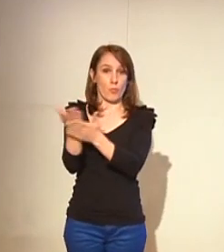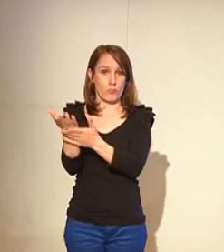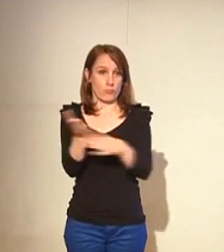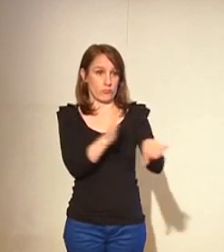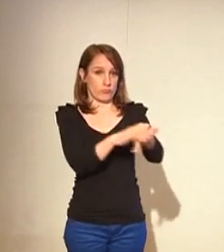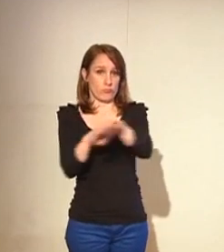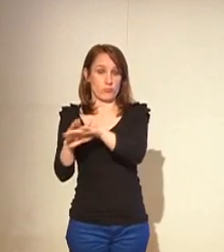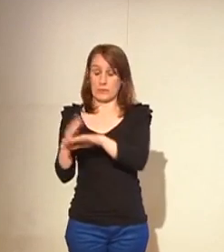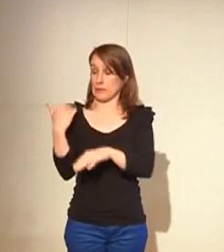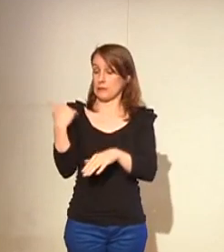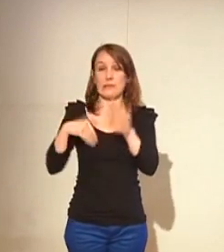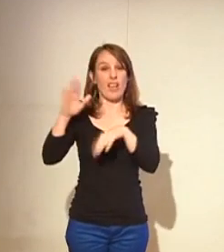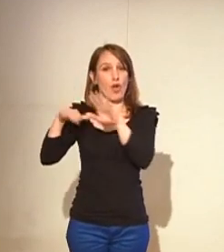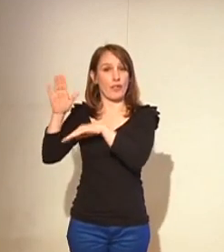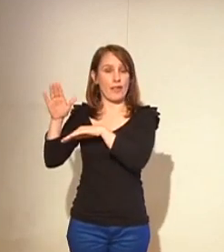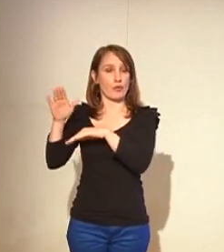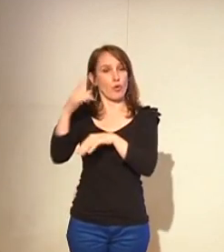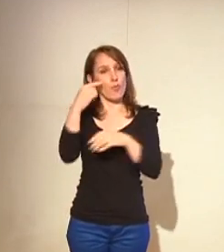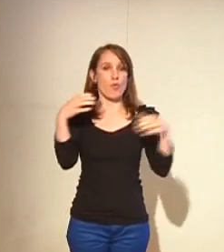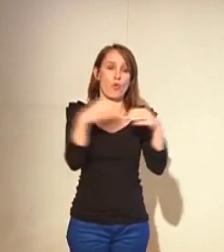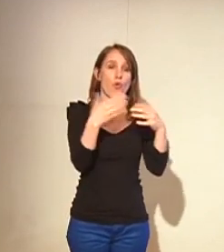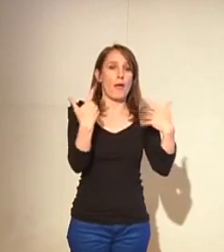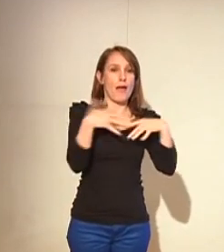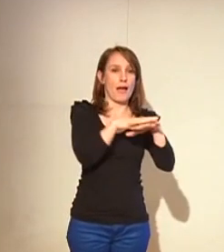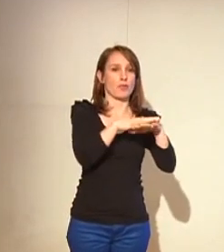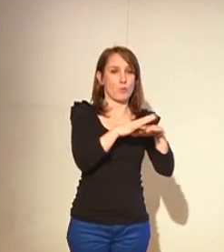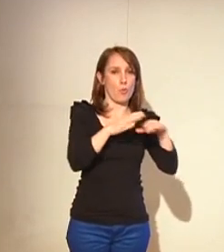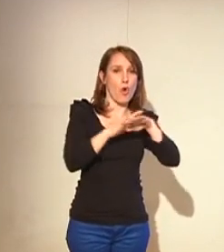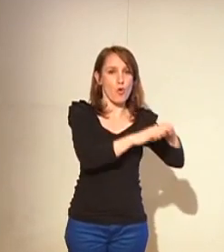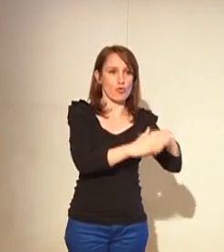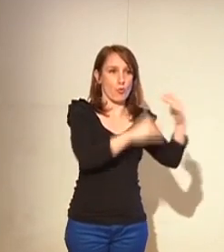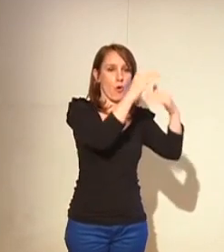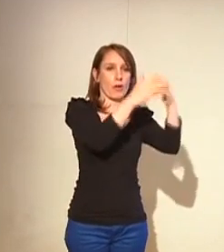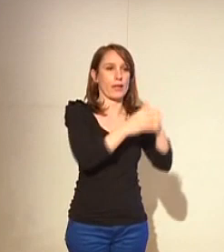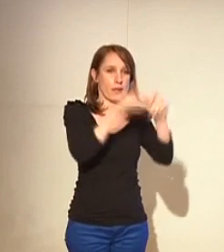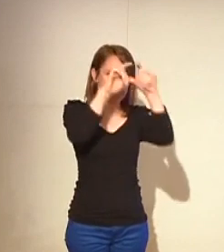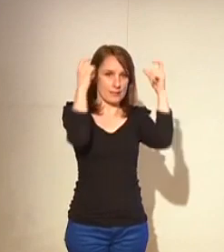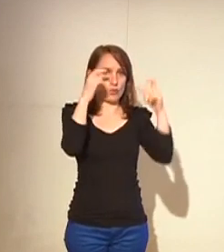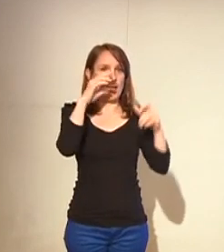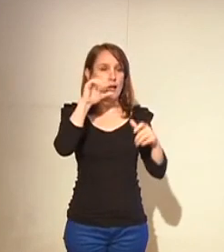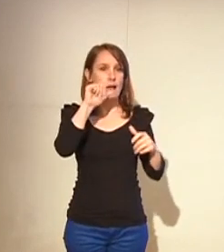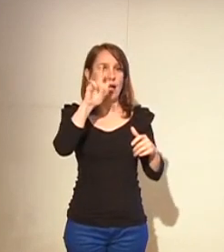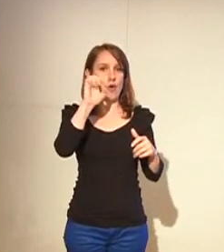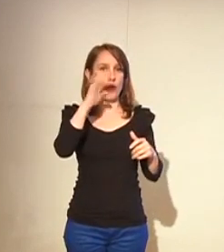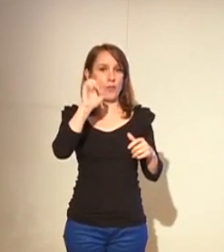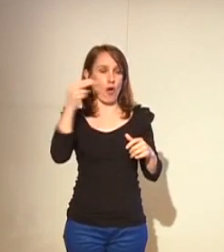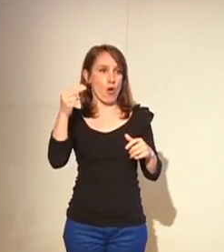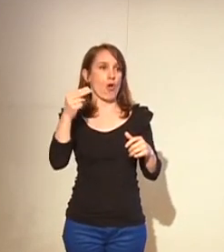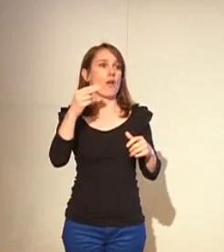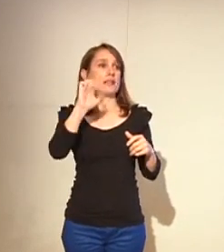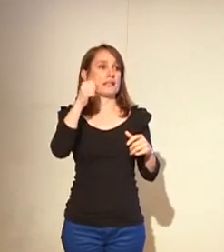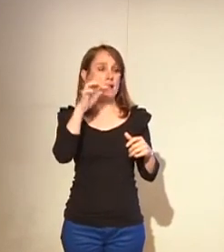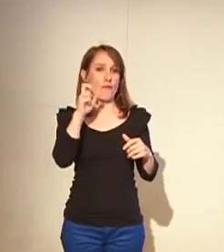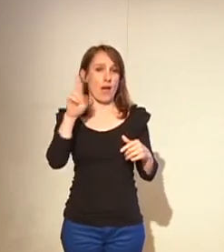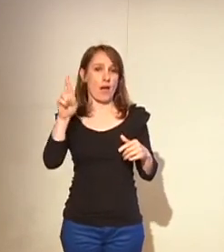déposées donc pour le groupe rassemblement de la gauche et de progrès en titulaire Anou chagobian Jérôme Safar Olivier Noblecourt et